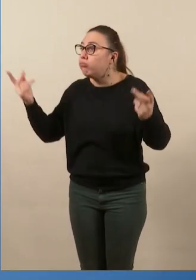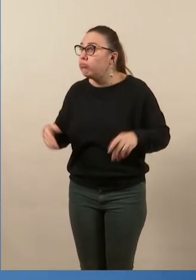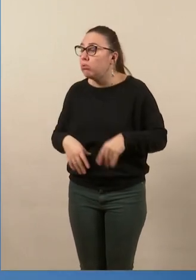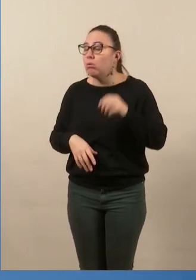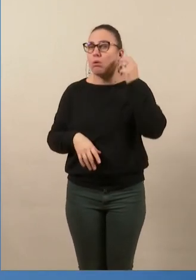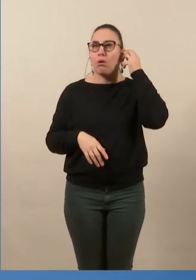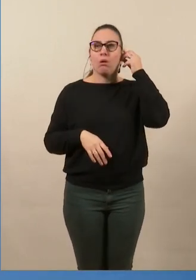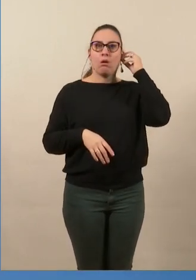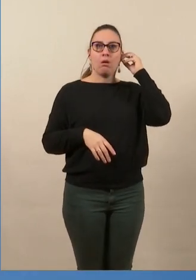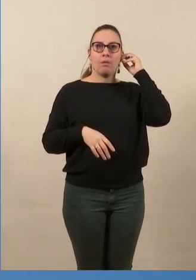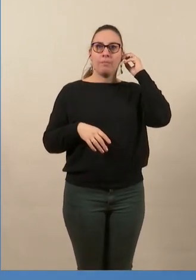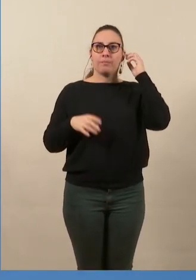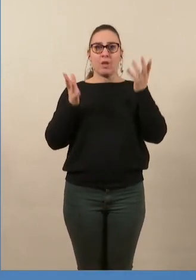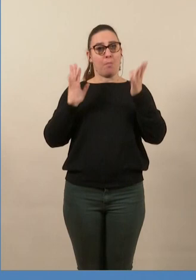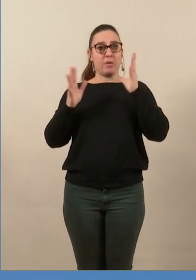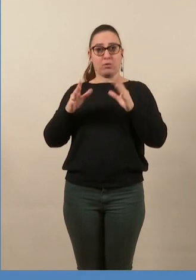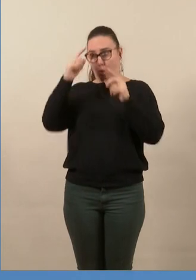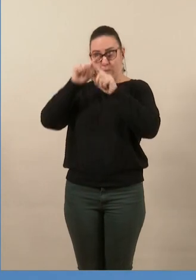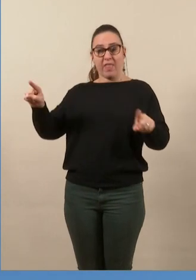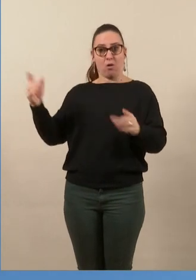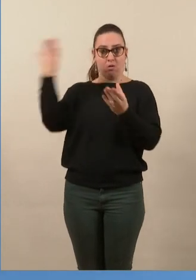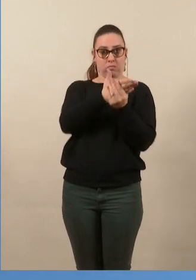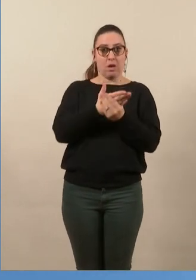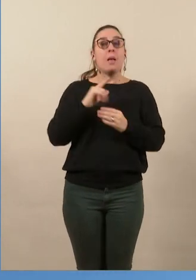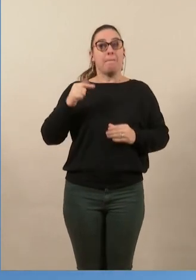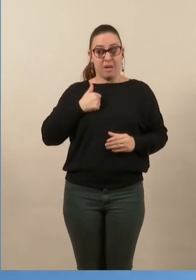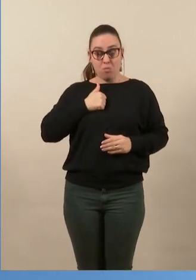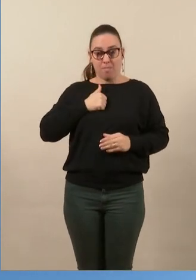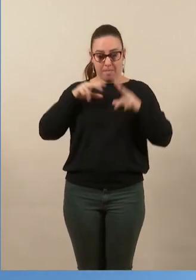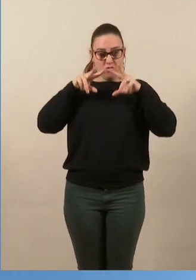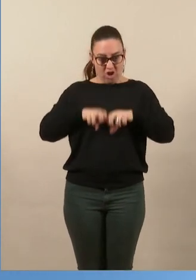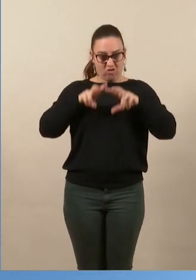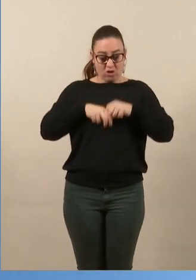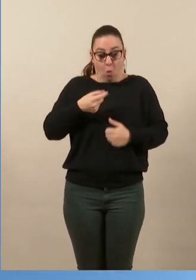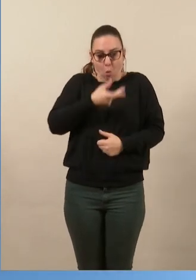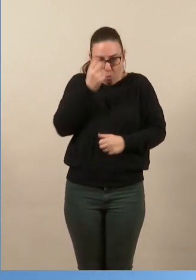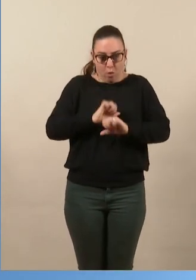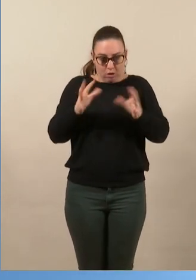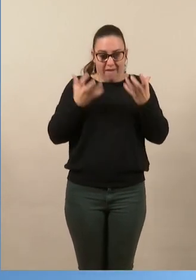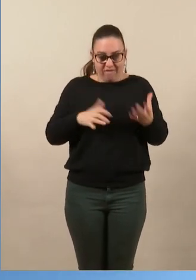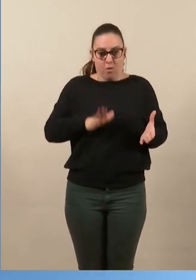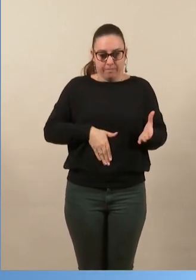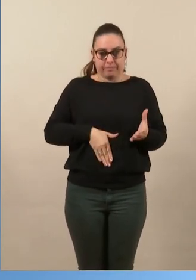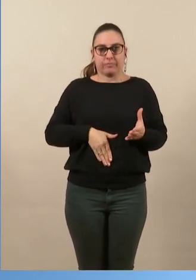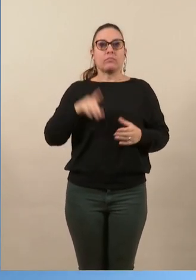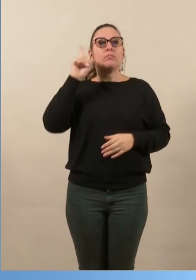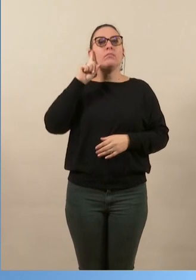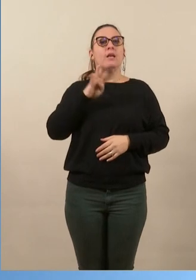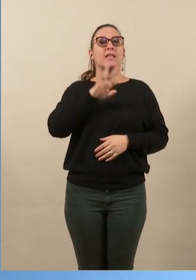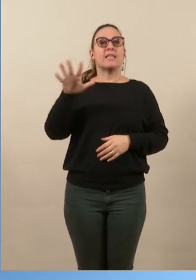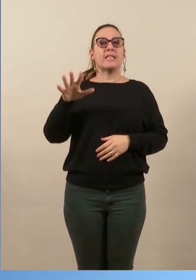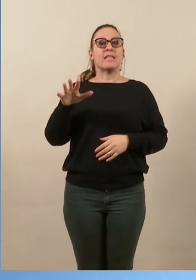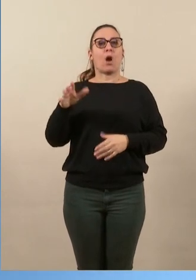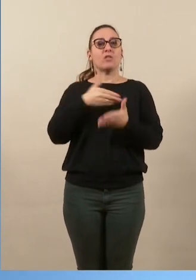alors évidemment ça peut être démenti mais moi c'est ce que j'ai compris en cherchant à comprendre parce que quand on peut encaisser 45 million